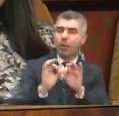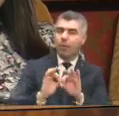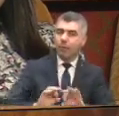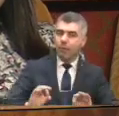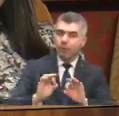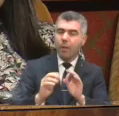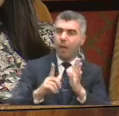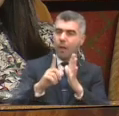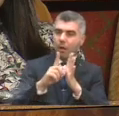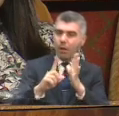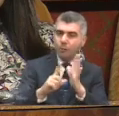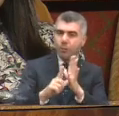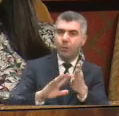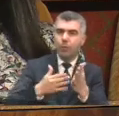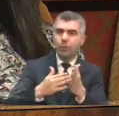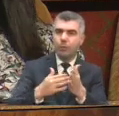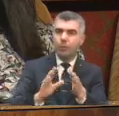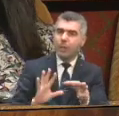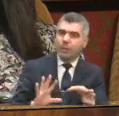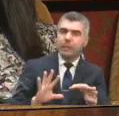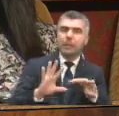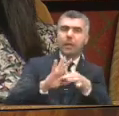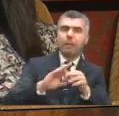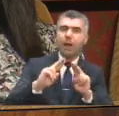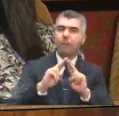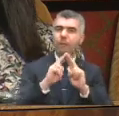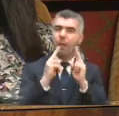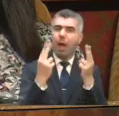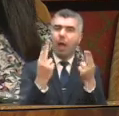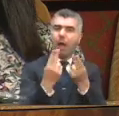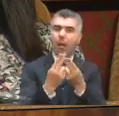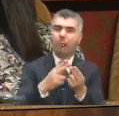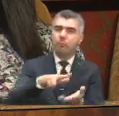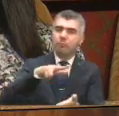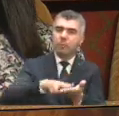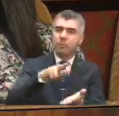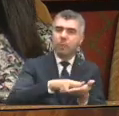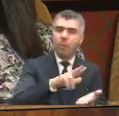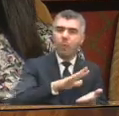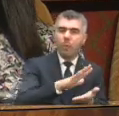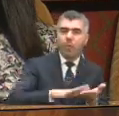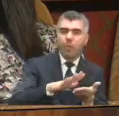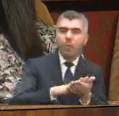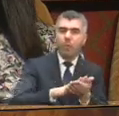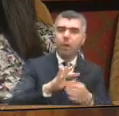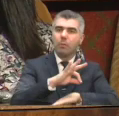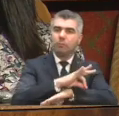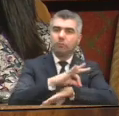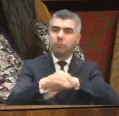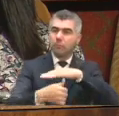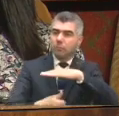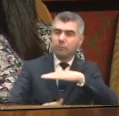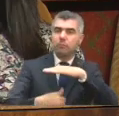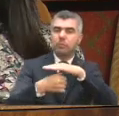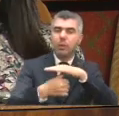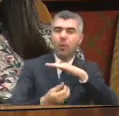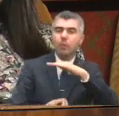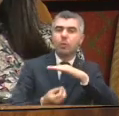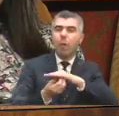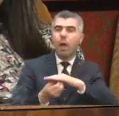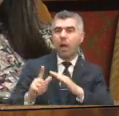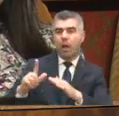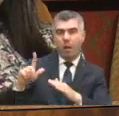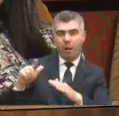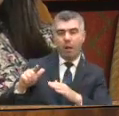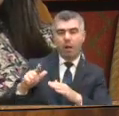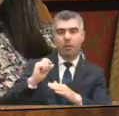التشريع والمصادقة على اتفاقيات دولية ووضع مؤسسات دستورية كالهيئة الوطنية للنزاهة والوقاية من الرشوة